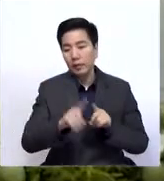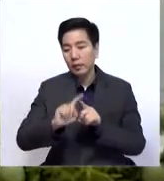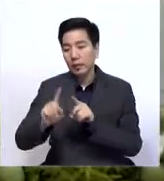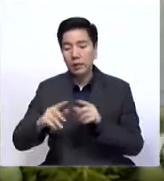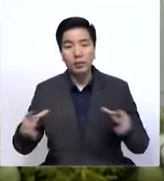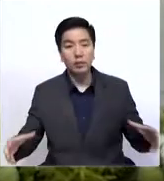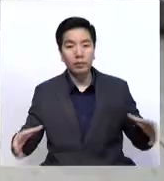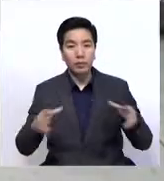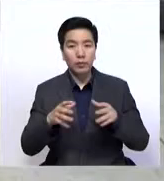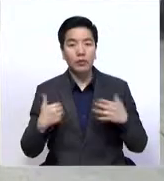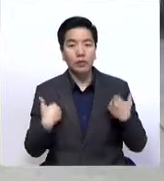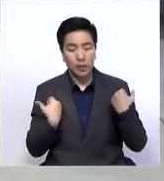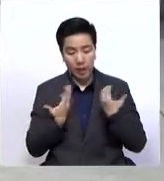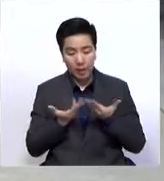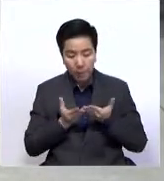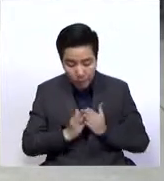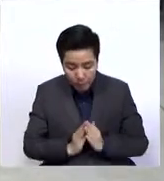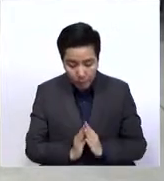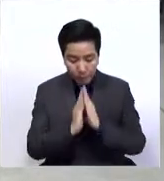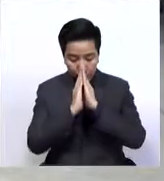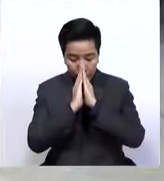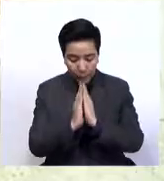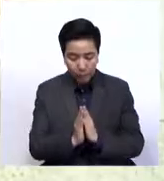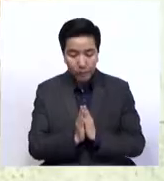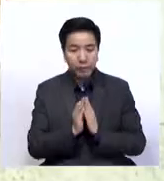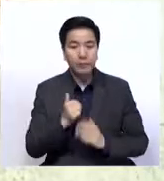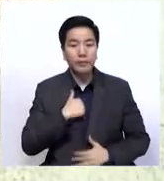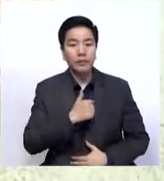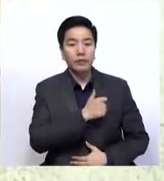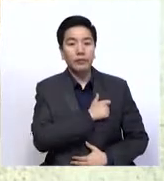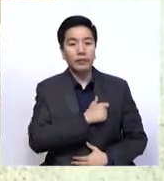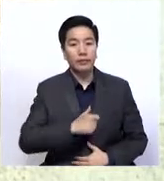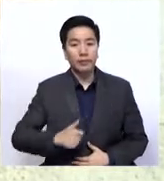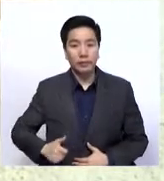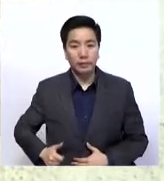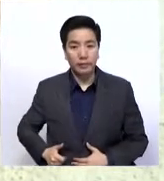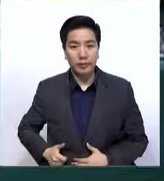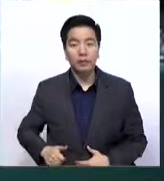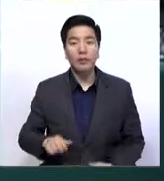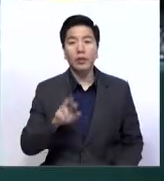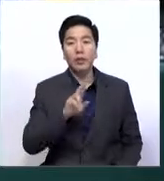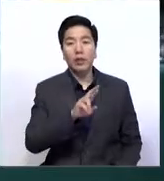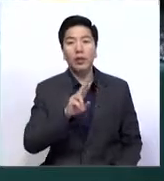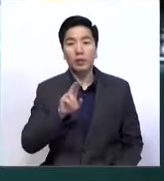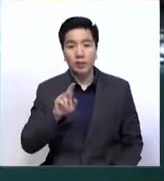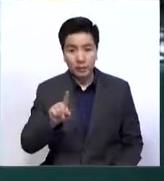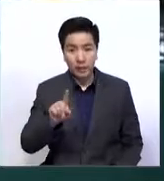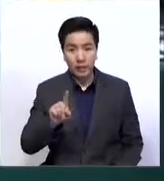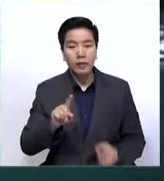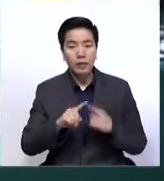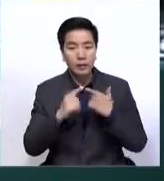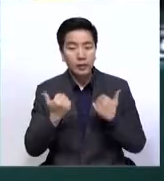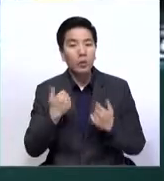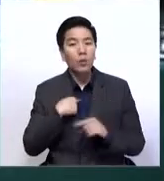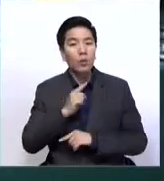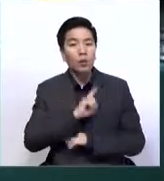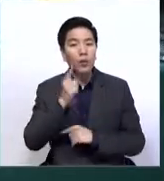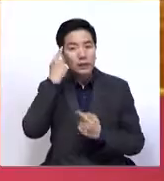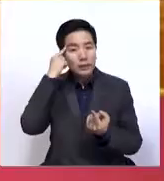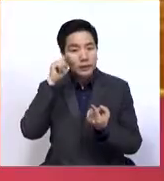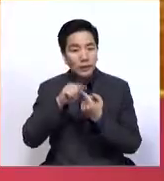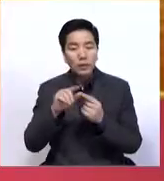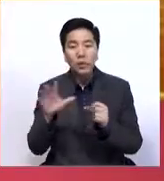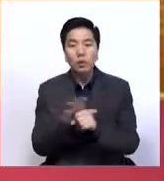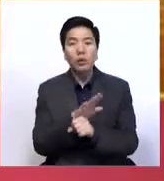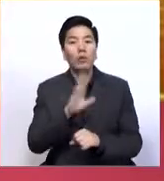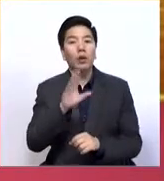ำพิธีถวายราชสักการะและถวายราชสดุดีวันพระบาทสมเด็จพระพุทธยอดฟ้าจุฬาโลกมหาราชและวันที่ระลึกมหา